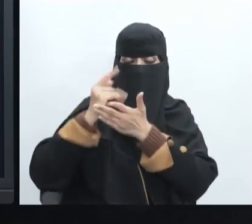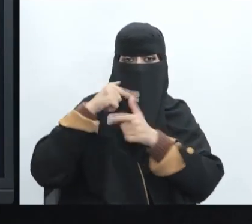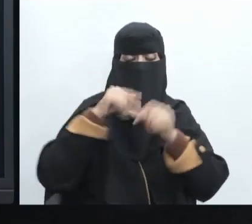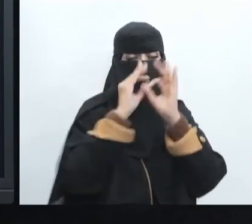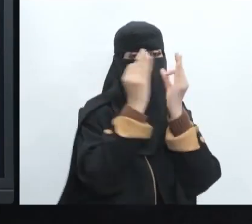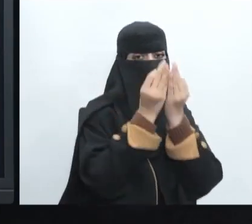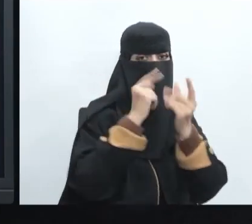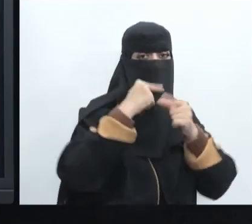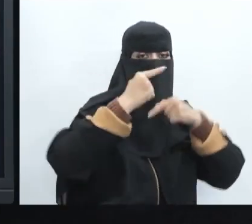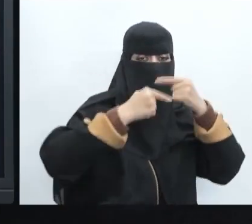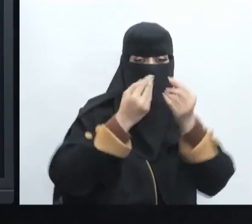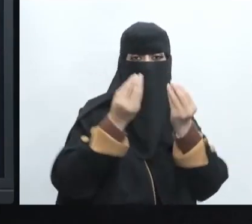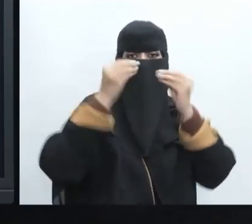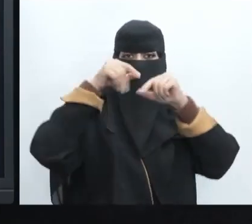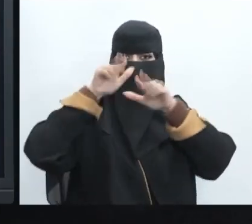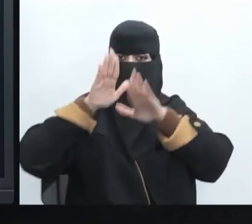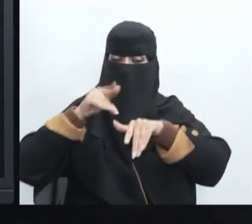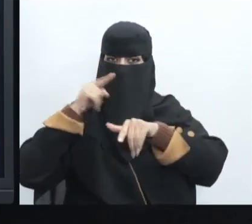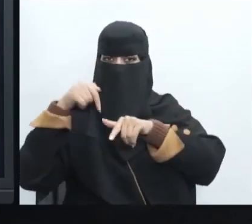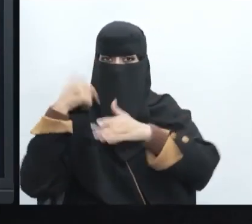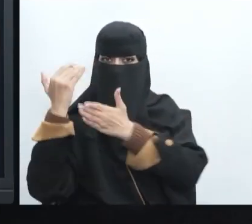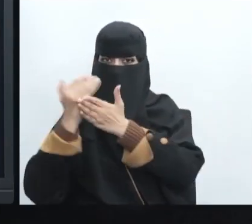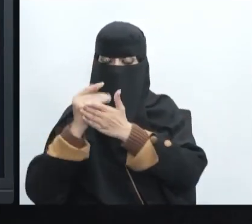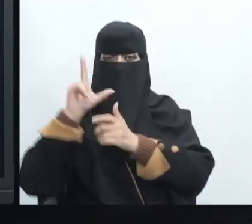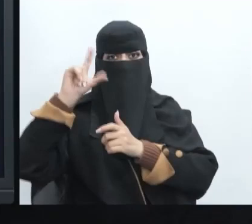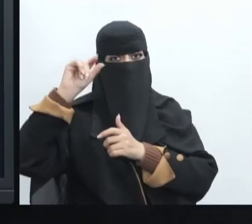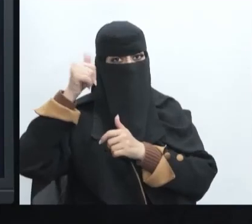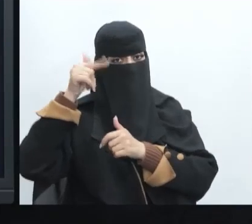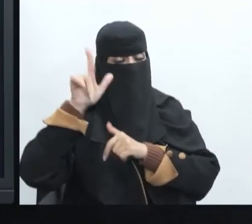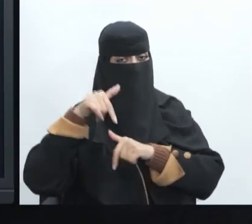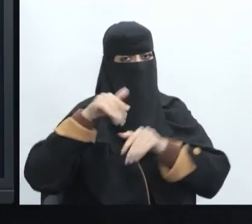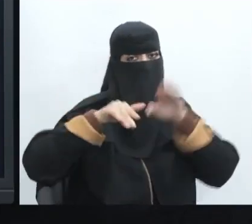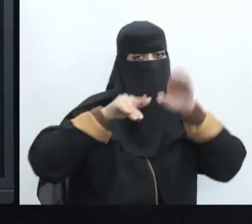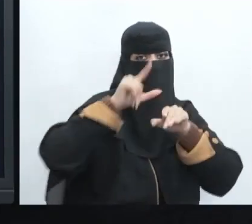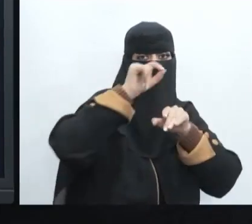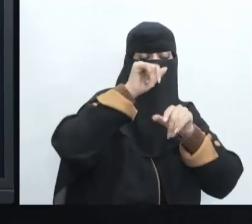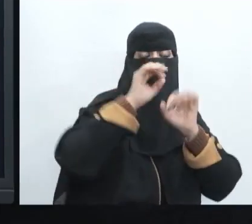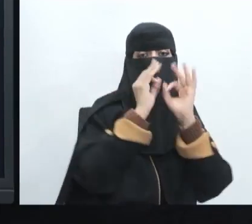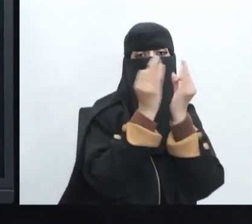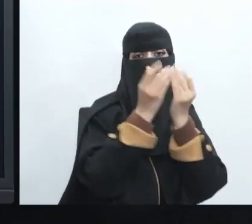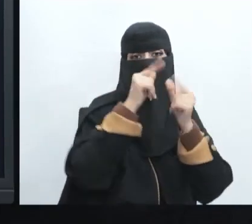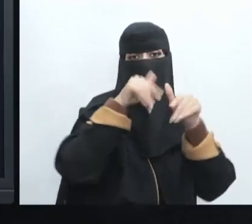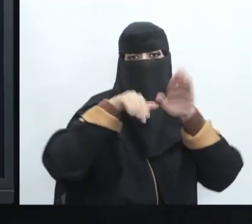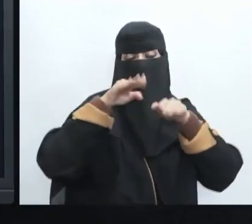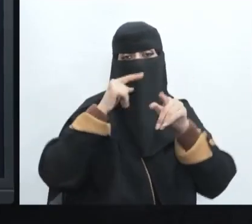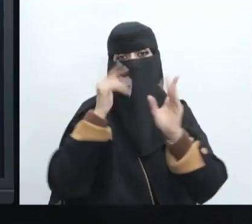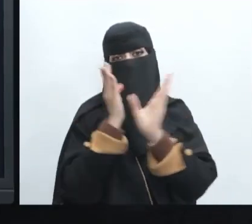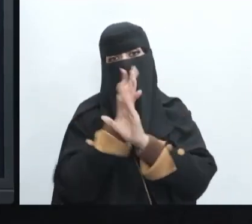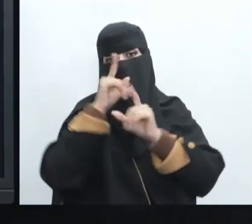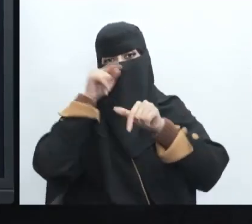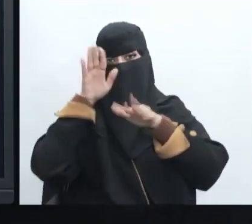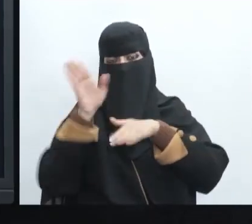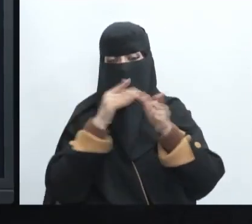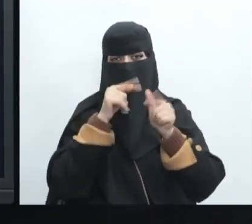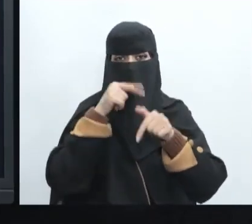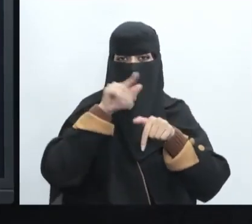كلما كان الوضع الاقتصادي متميز تميزت به او تميز الوضع الاجتماعي وعلى عكس ذلك